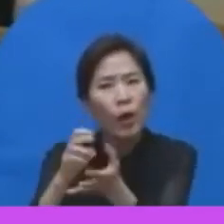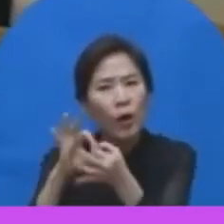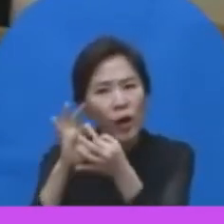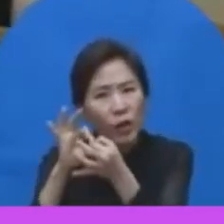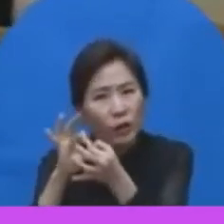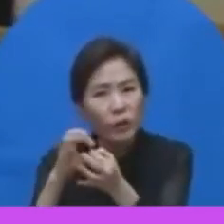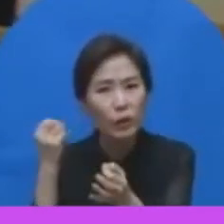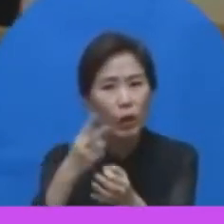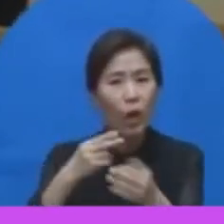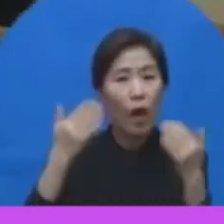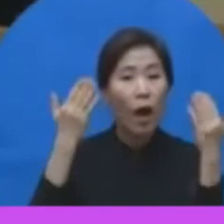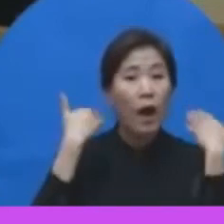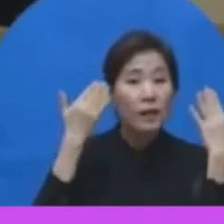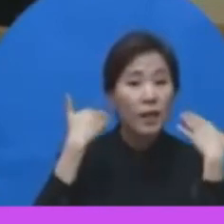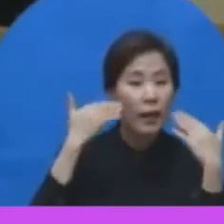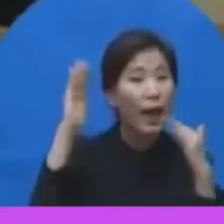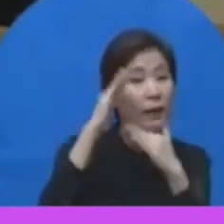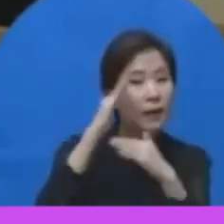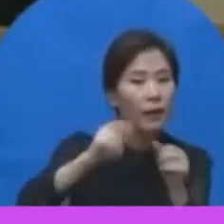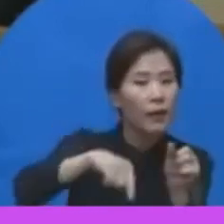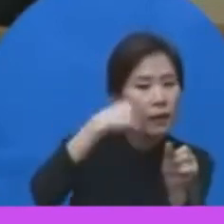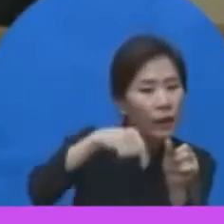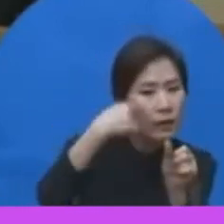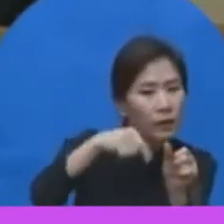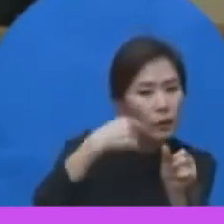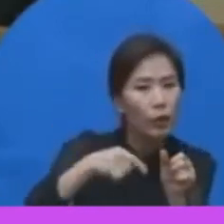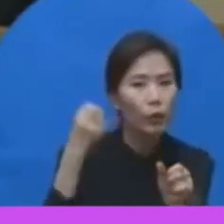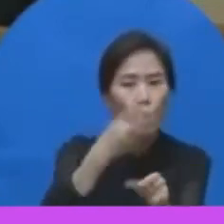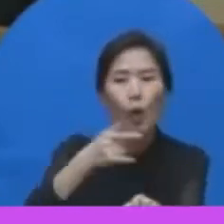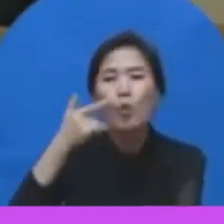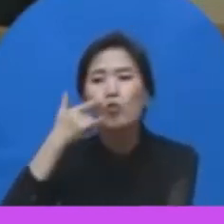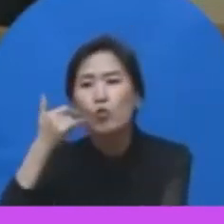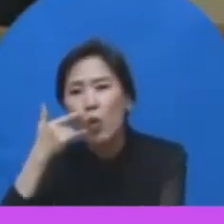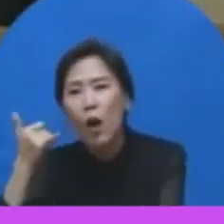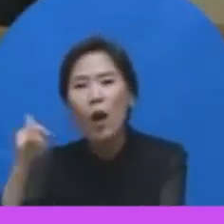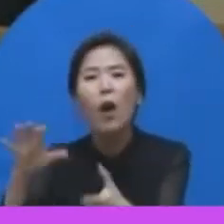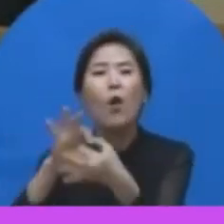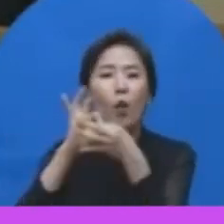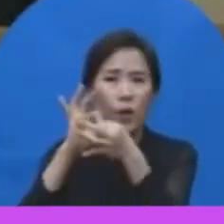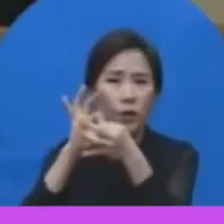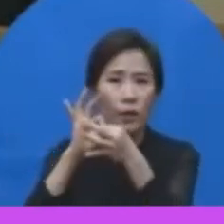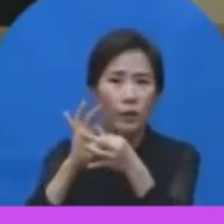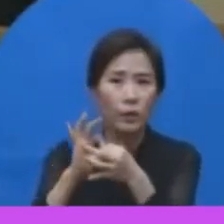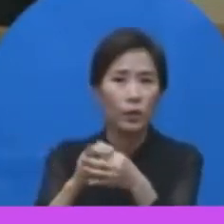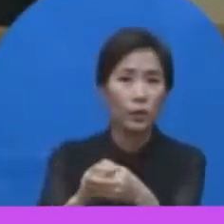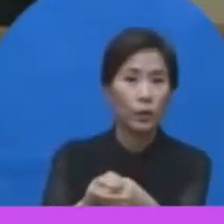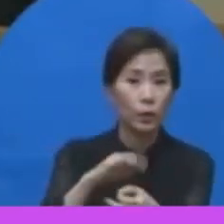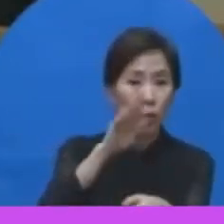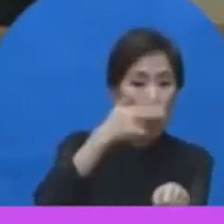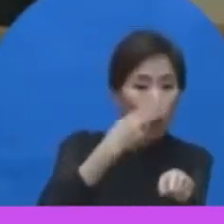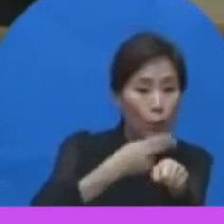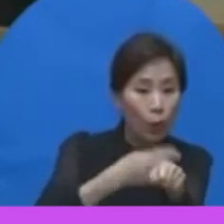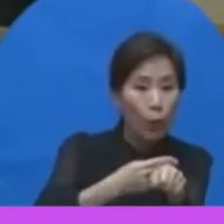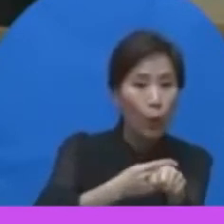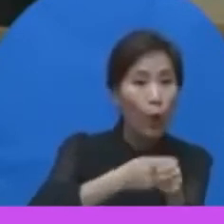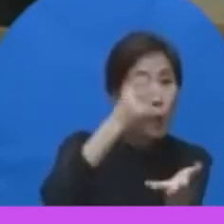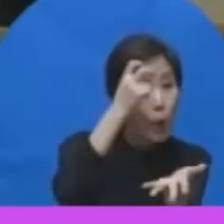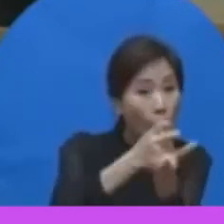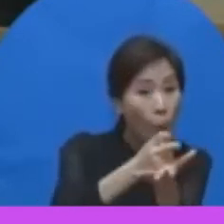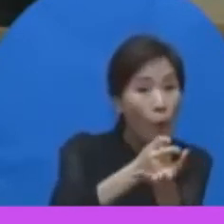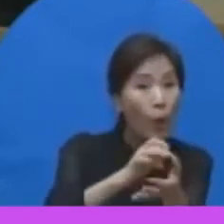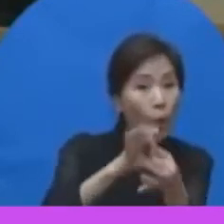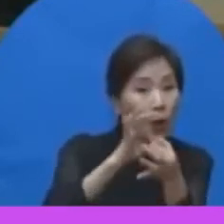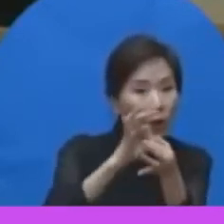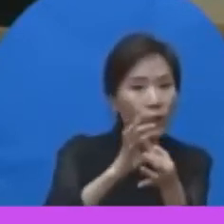이제 학생 수업권과 관련된 국민들이나 학부 뭐 이런 부분들 관련돼서도 이 교원 노조법에서는